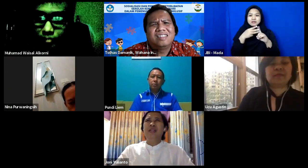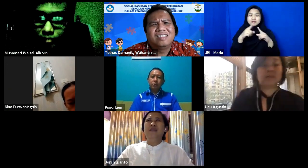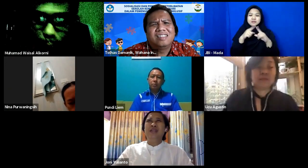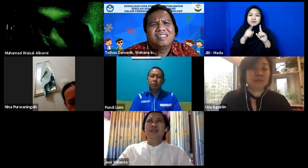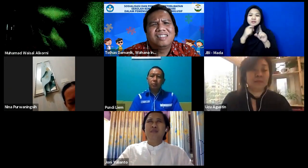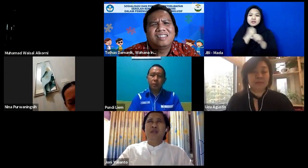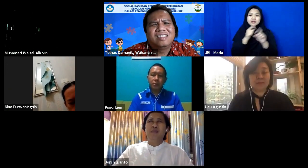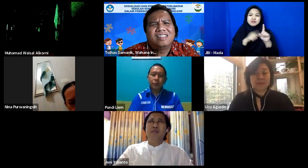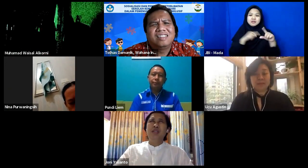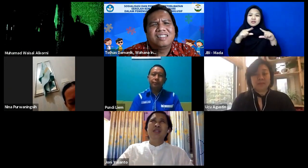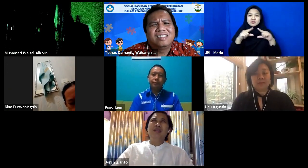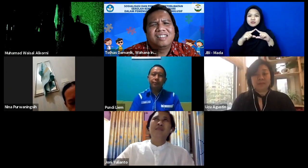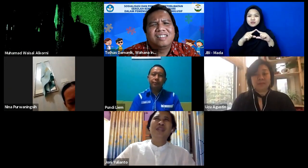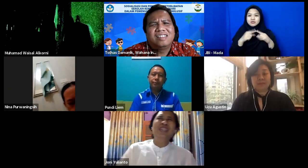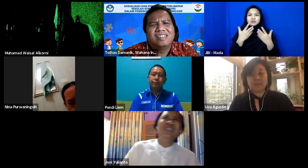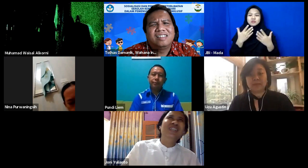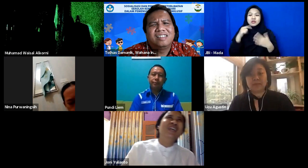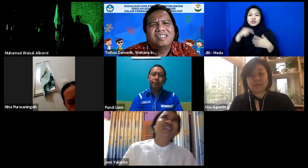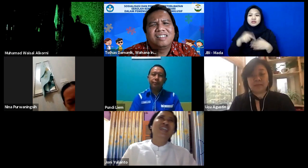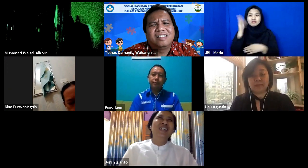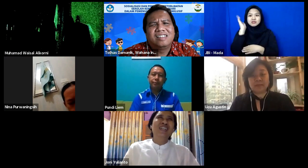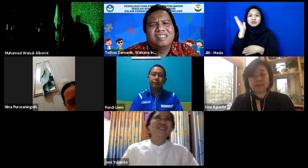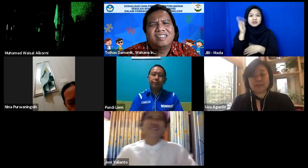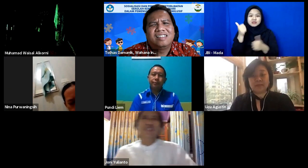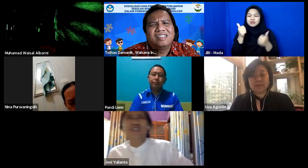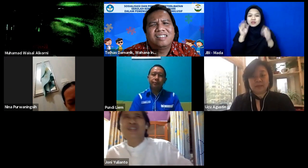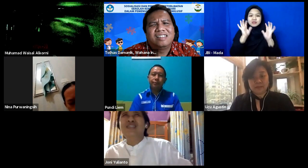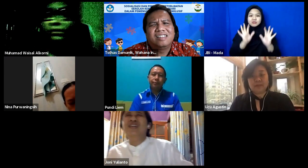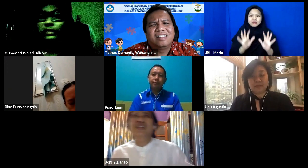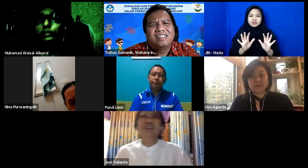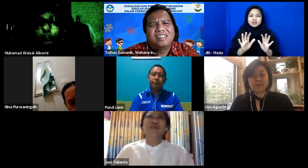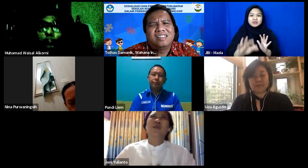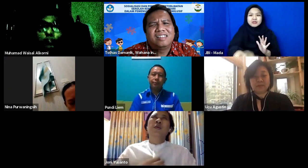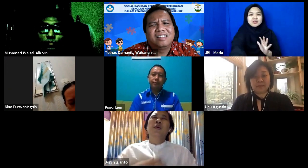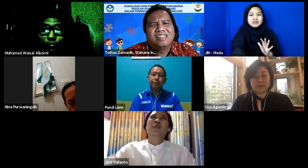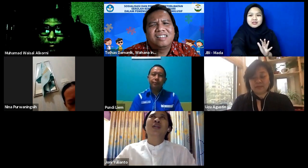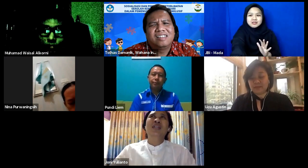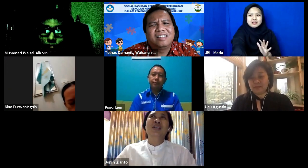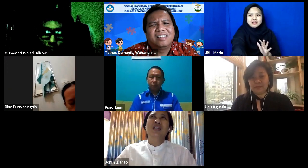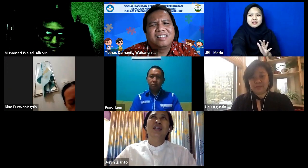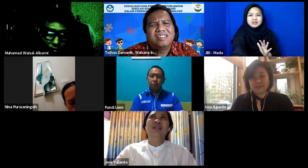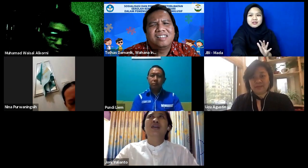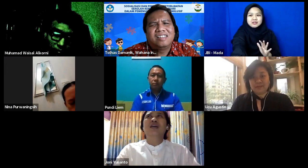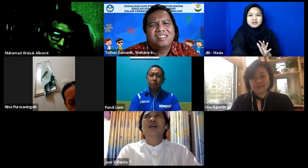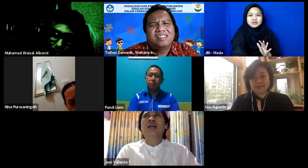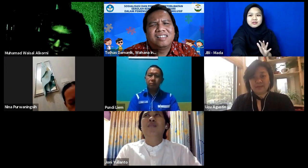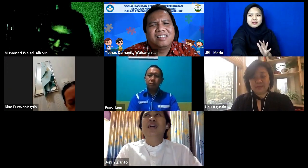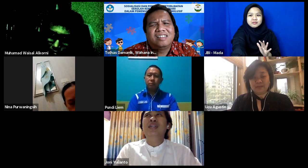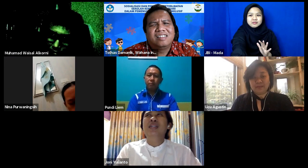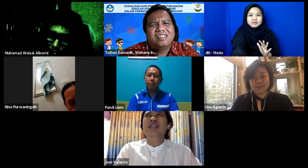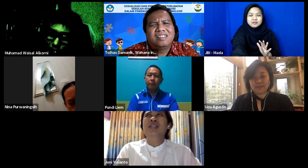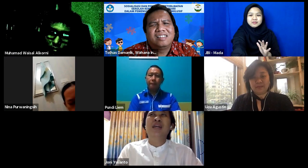apa namanya bab ini presentasinya sangat kaya ini jadi saya rasa mulai dari